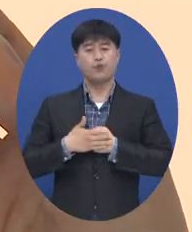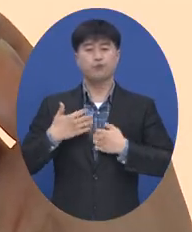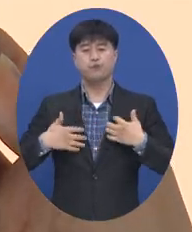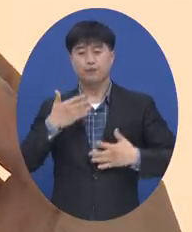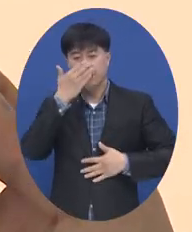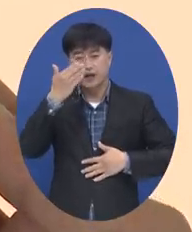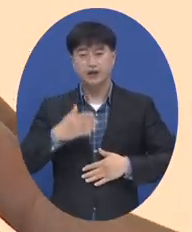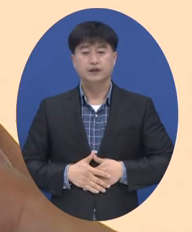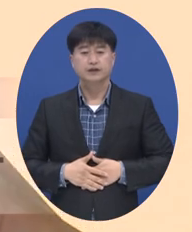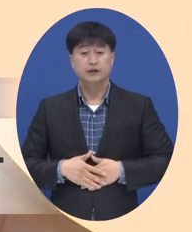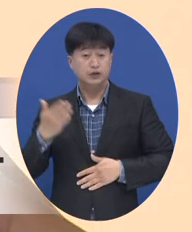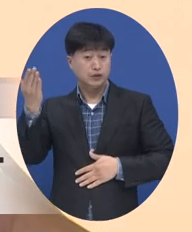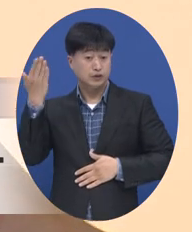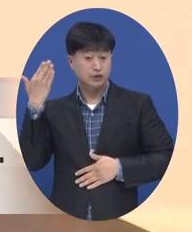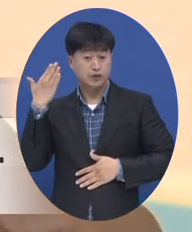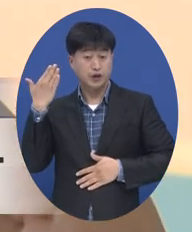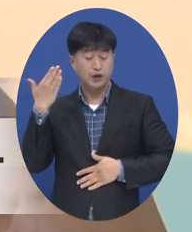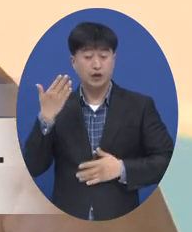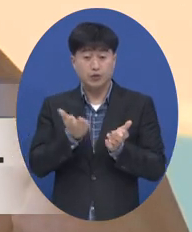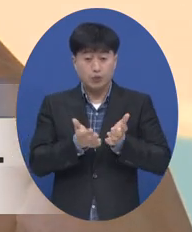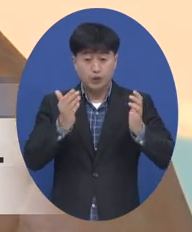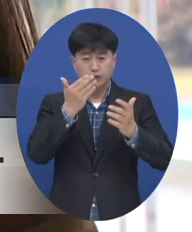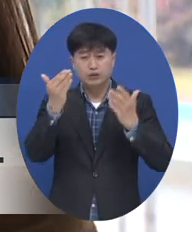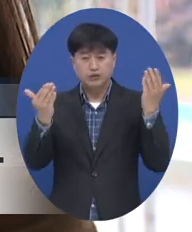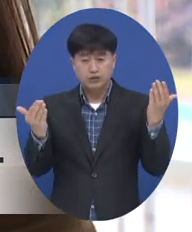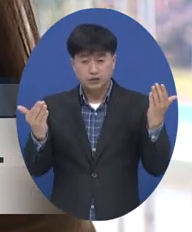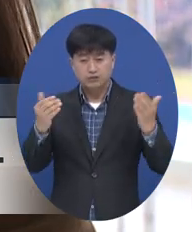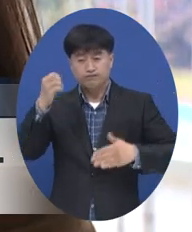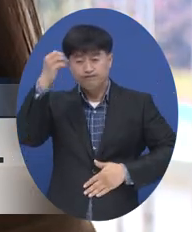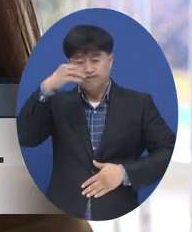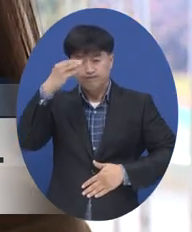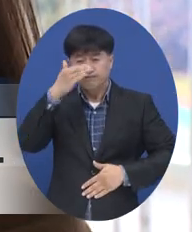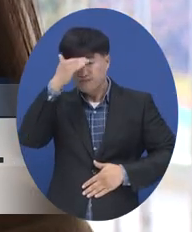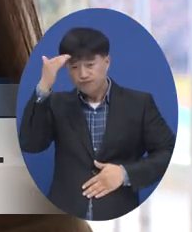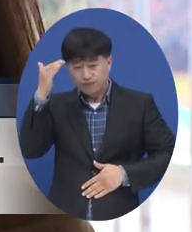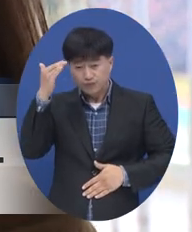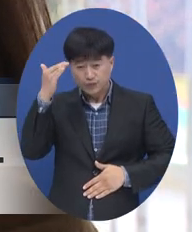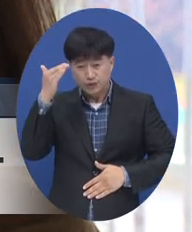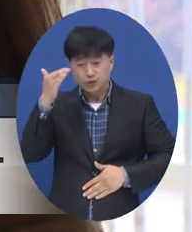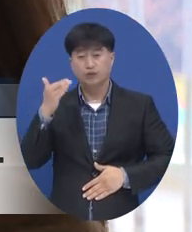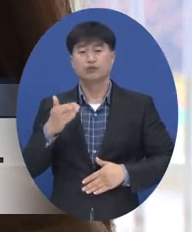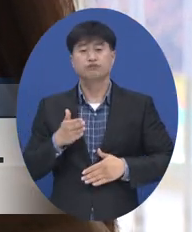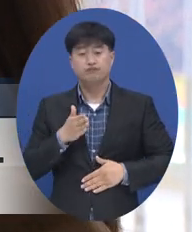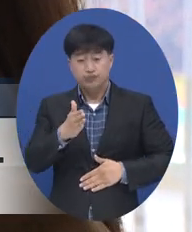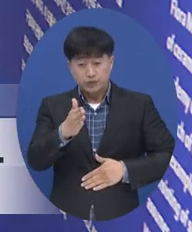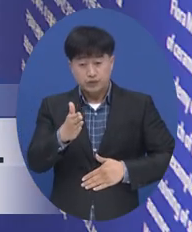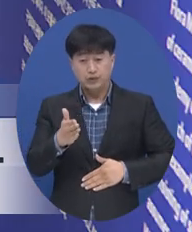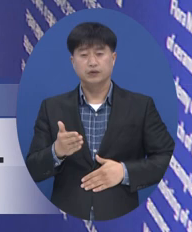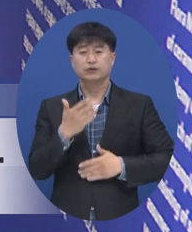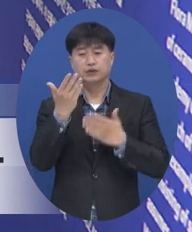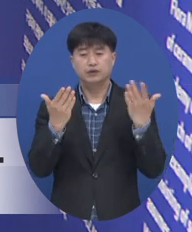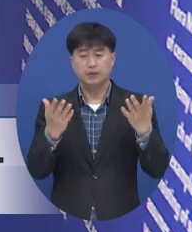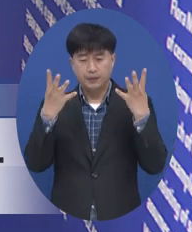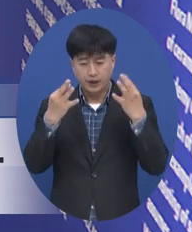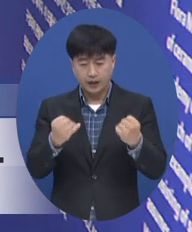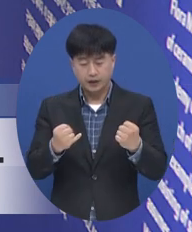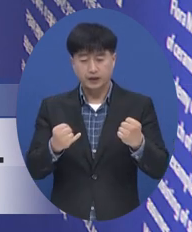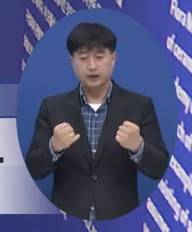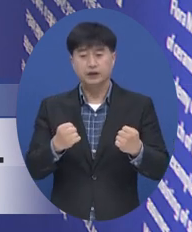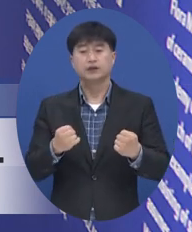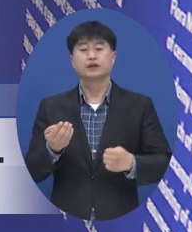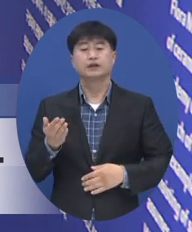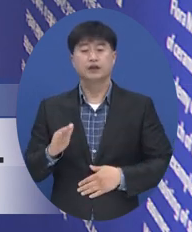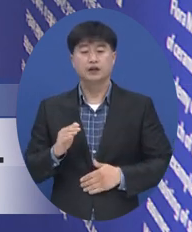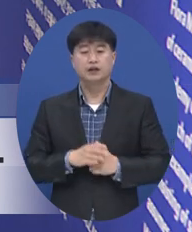있습니다. 기존의 도자 전시는 그저 그냥 오브제 위주의 전시로 많이